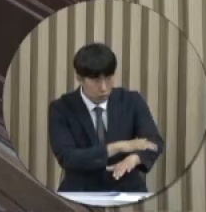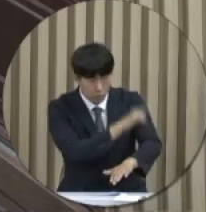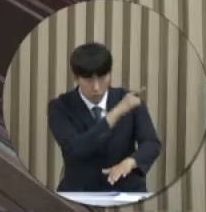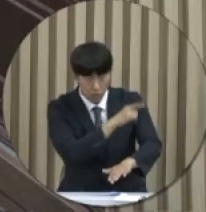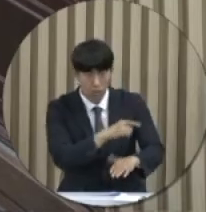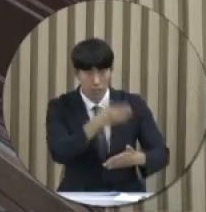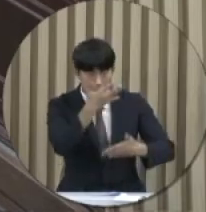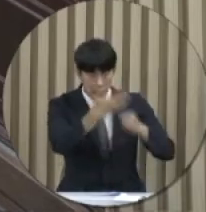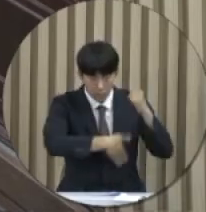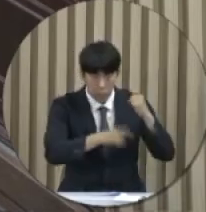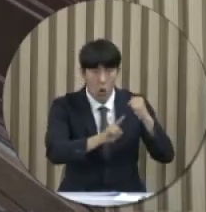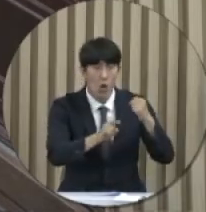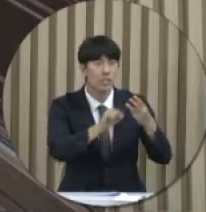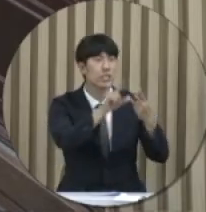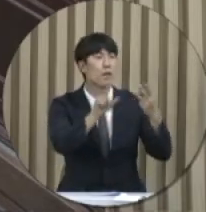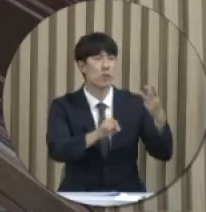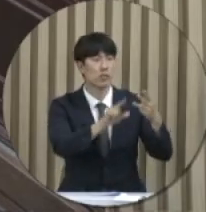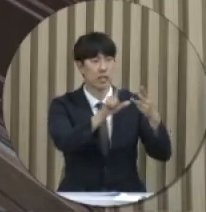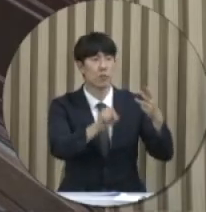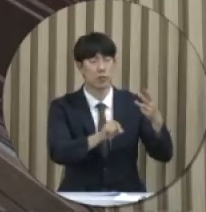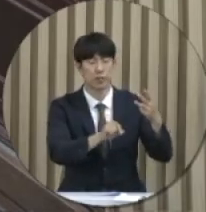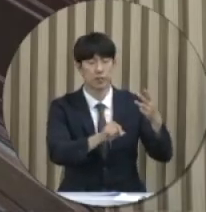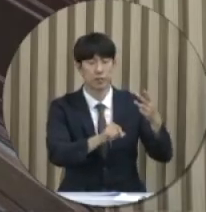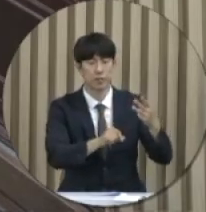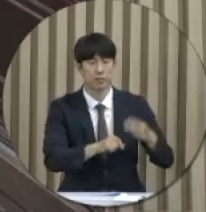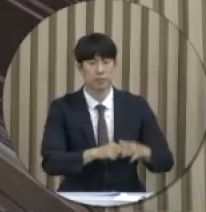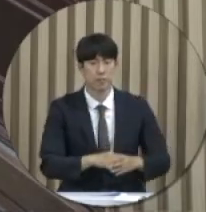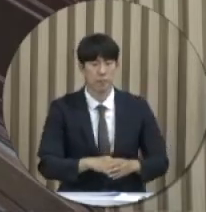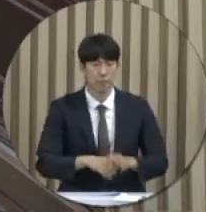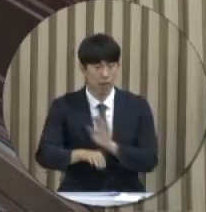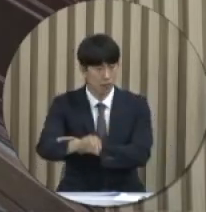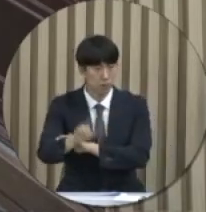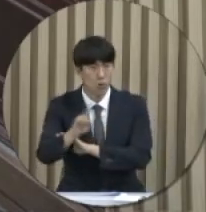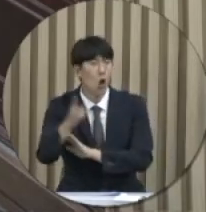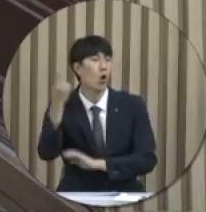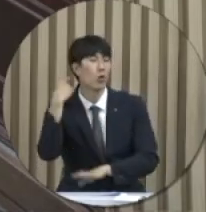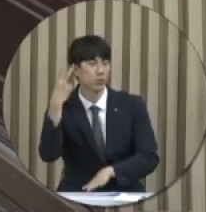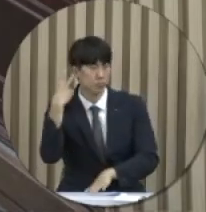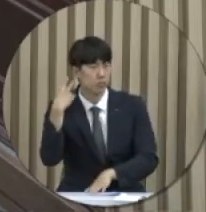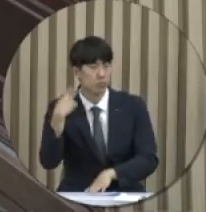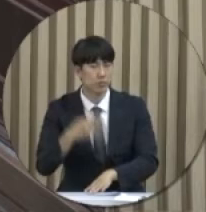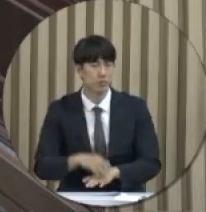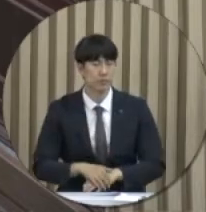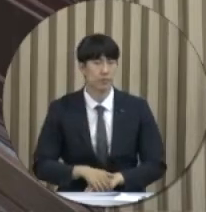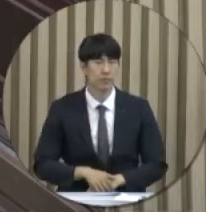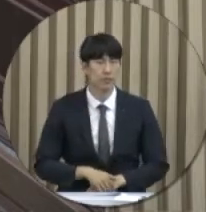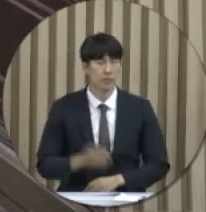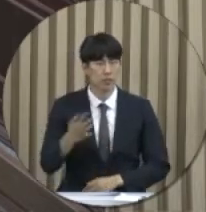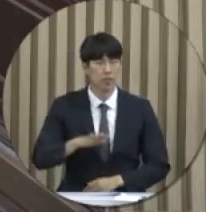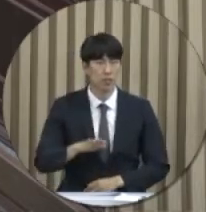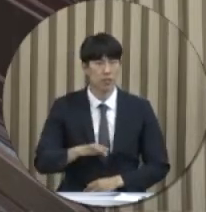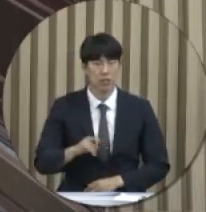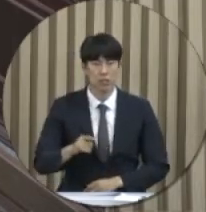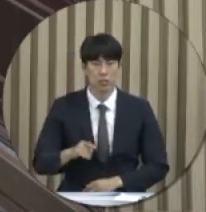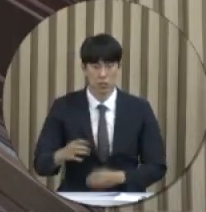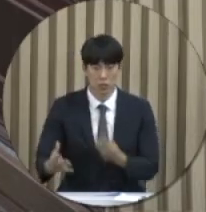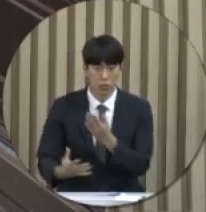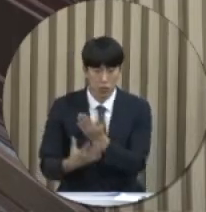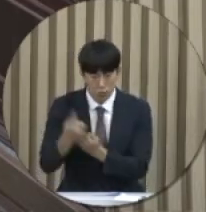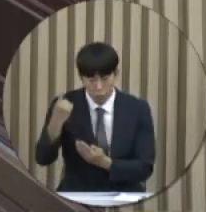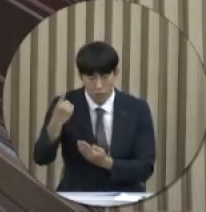사진은 3월 달에 찍은 사진이고요. 우측에 있는 거는 엊그제 찍은 사진인데 이 남부통합공항이라는